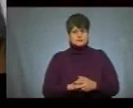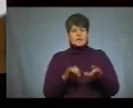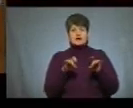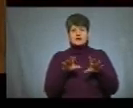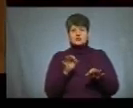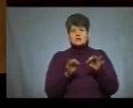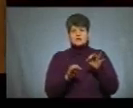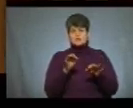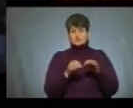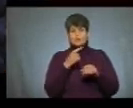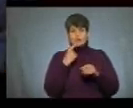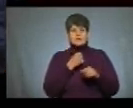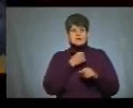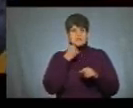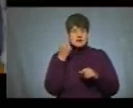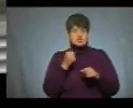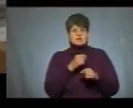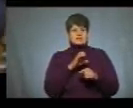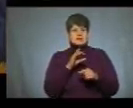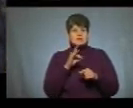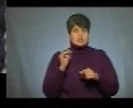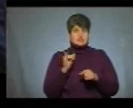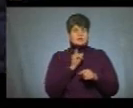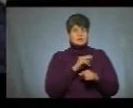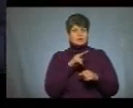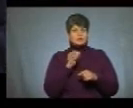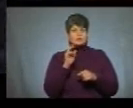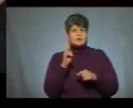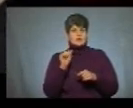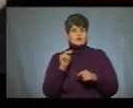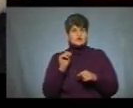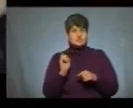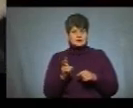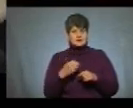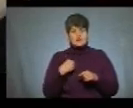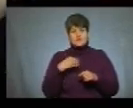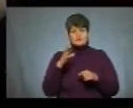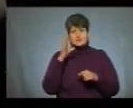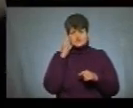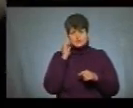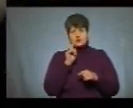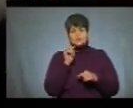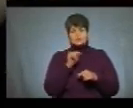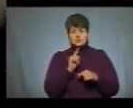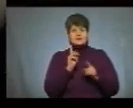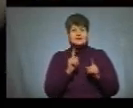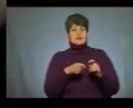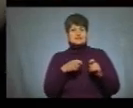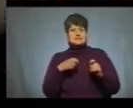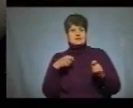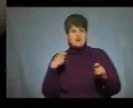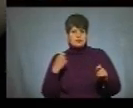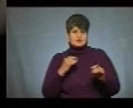суду коментує старший сержант поліції Ігор Лукачик. Я рахую, що тут тільки затягується